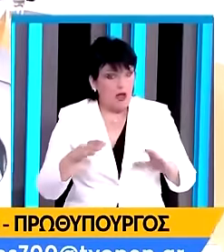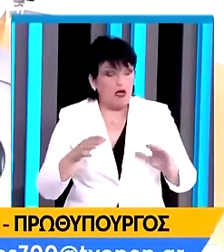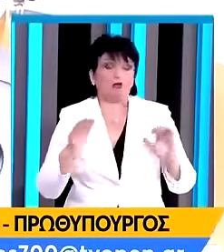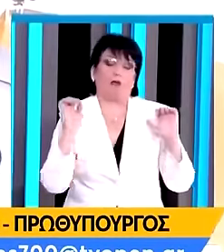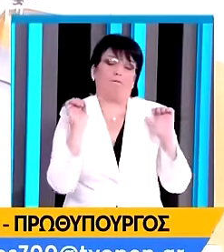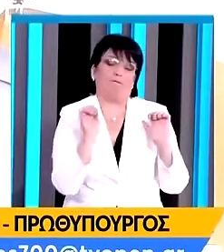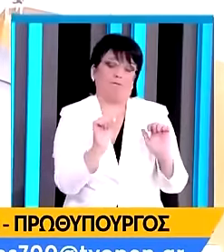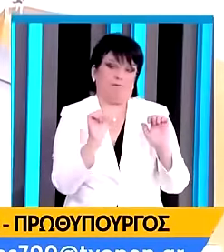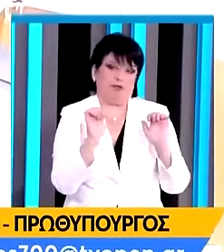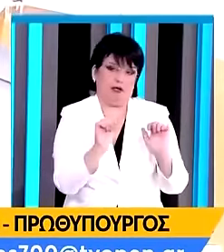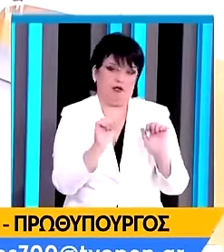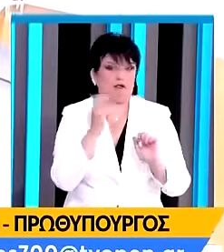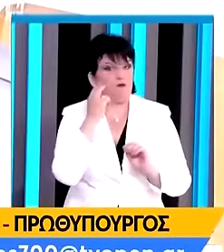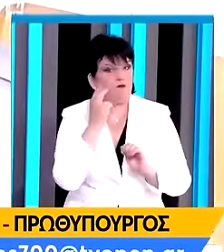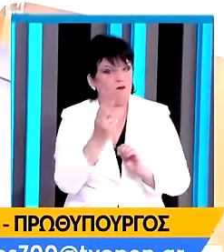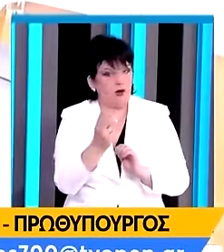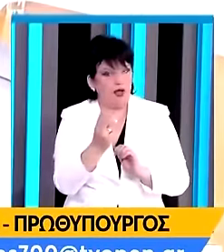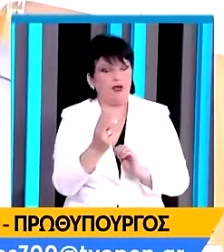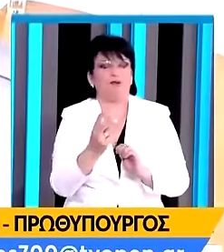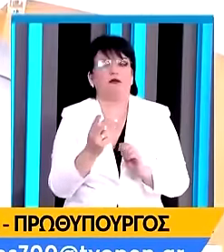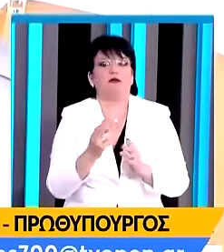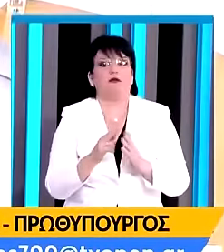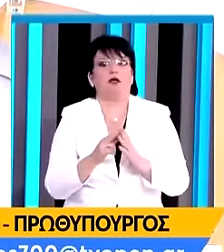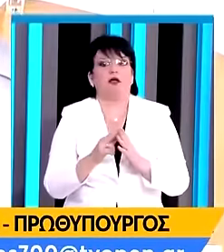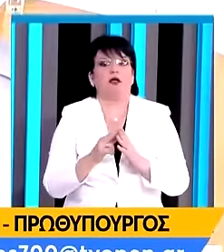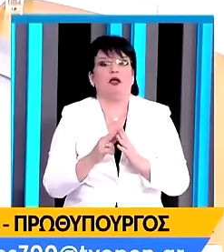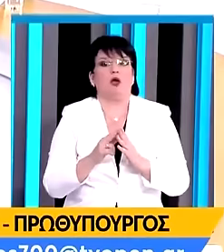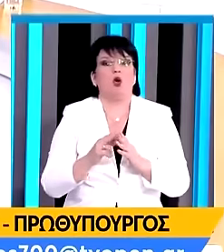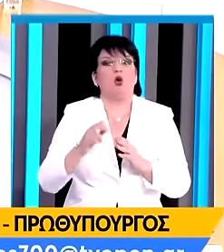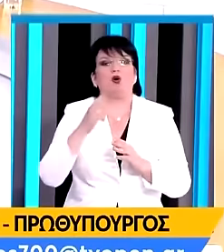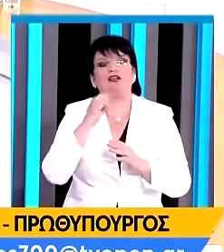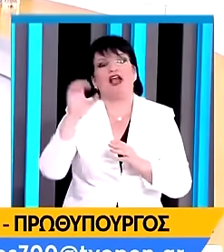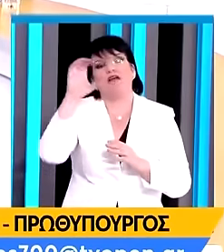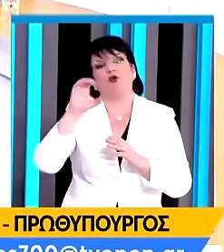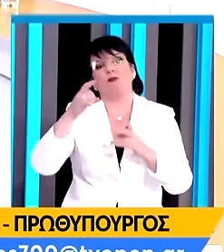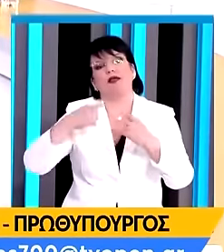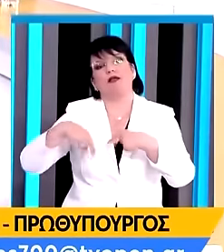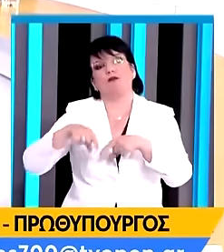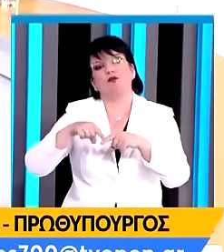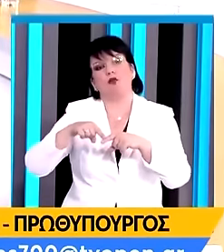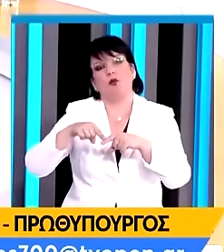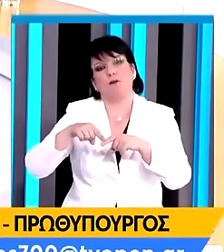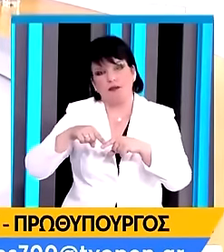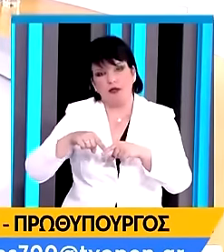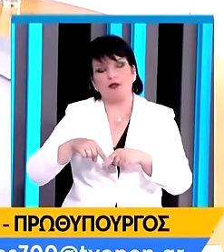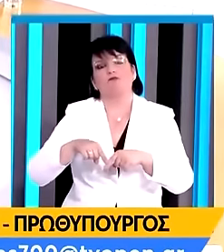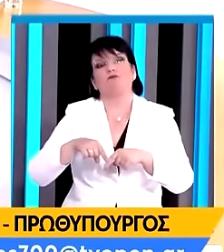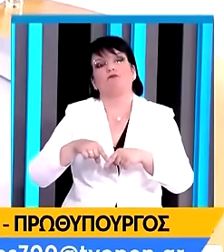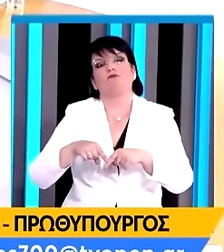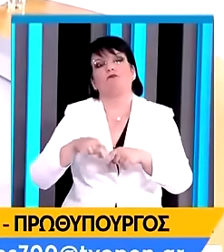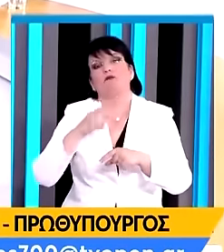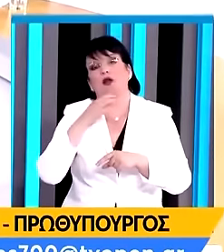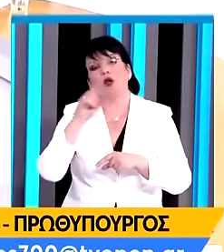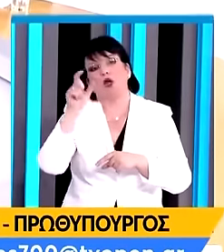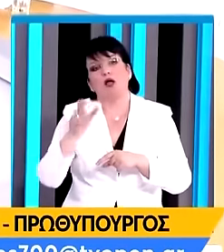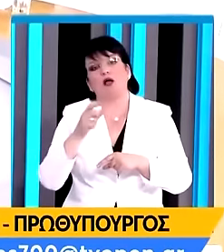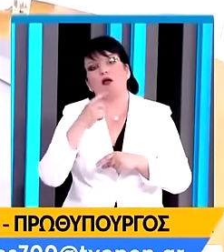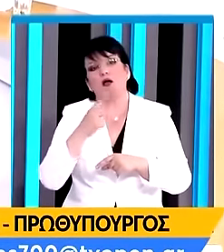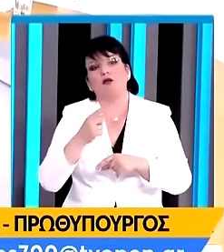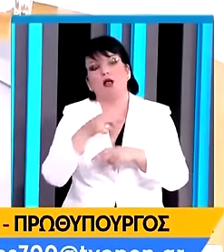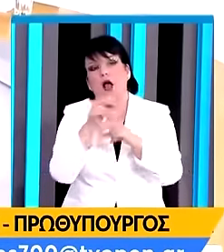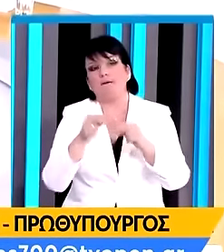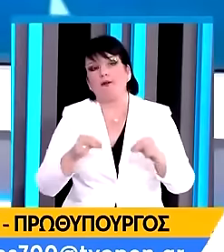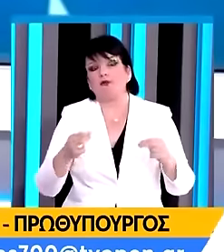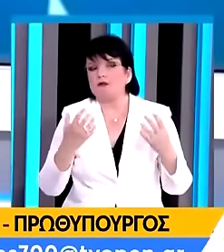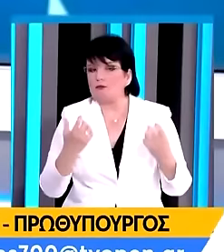πιέσεις, διότι όπως είδατε υπήρξε η διάμεση αντίδραση της Ευρωπαϊκής Επιτροπής μετά την ορκομοσία της Προέδρου, οι οποίες φυσικά ήταν αποτέλεσμα